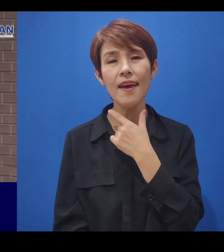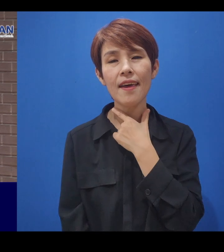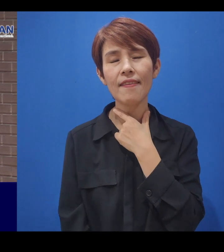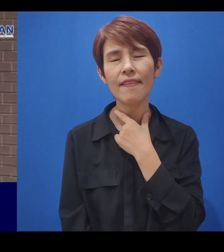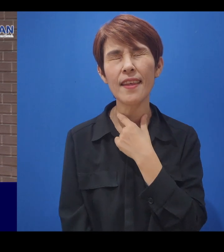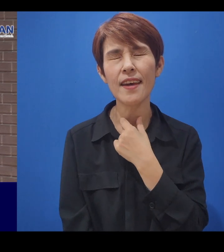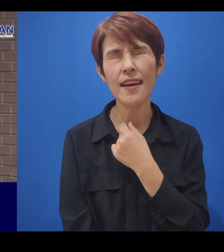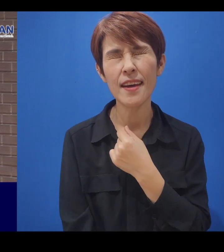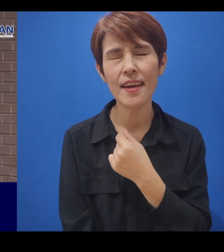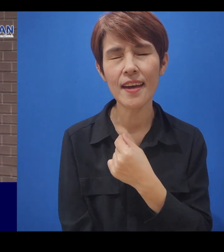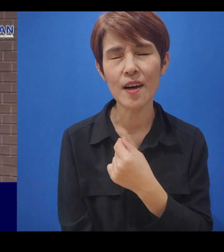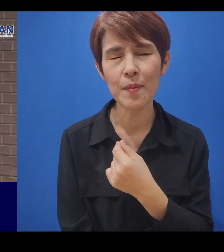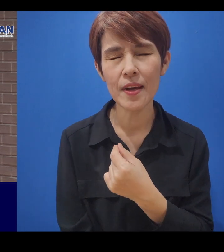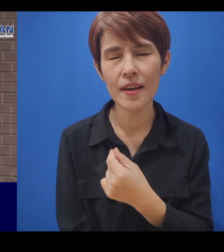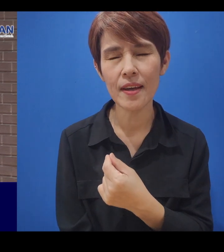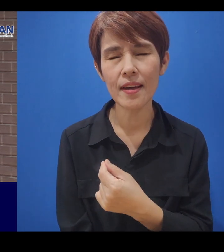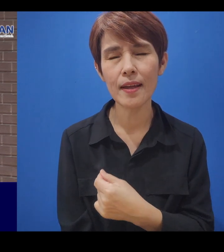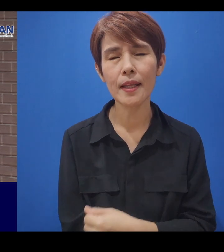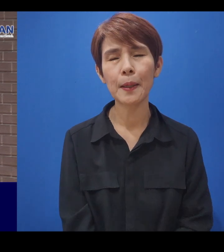누리겠네.